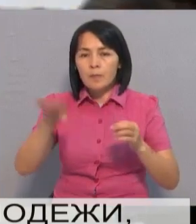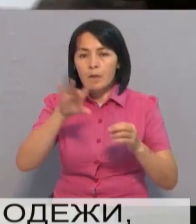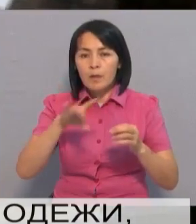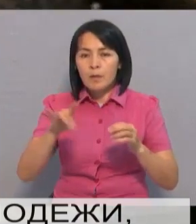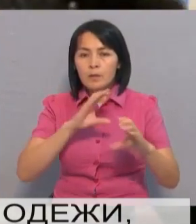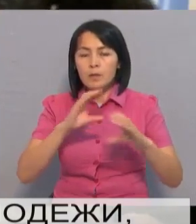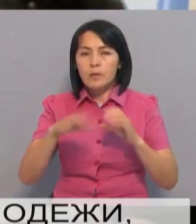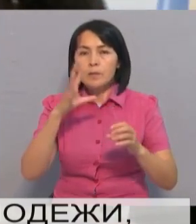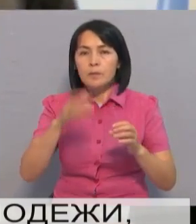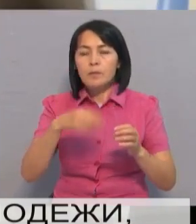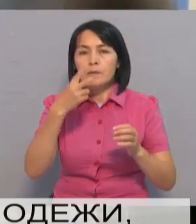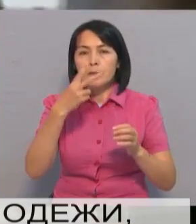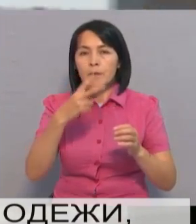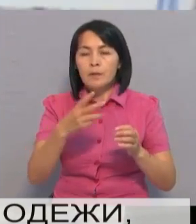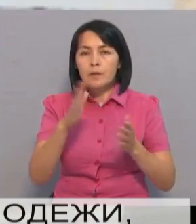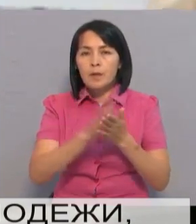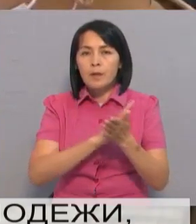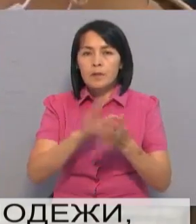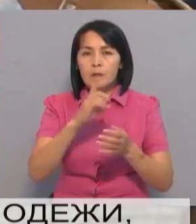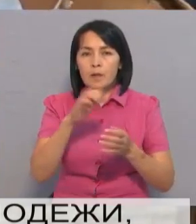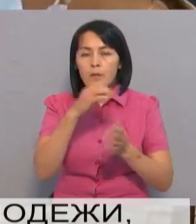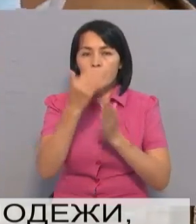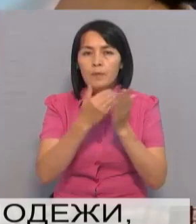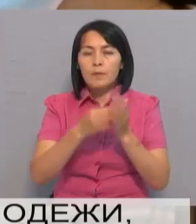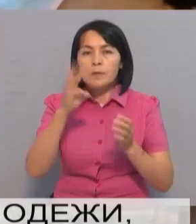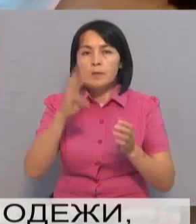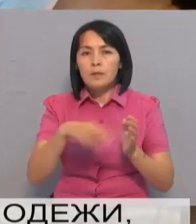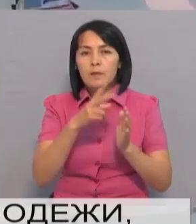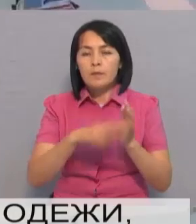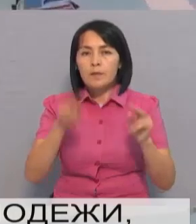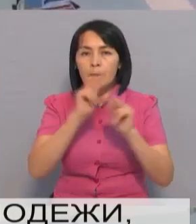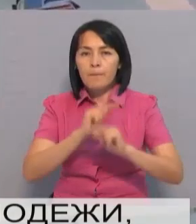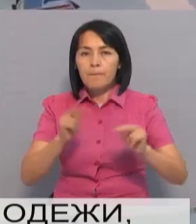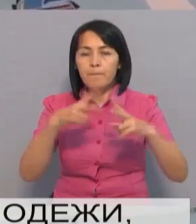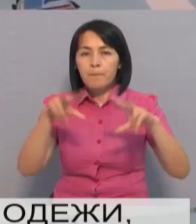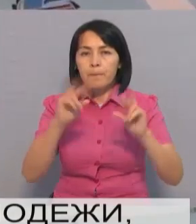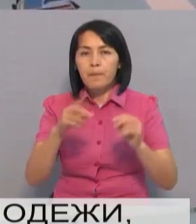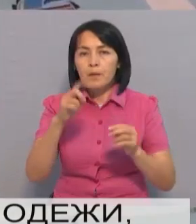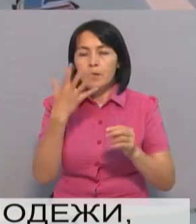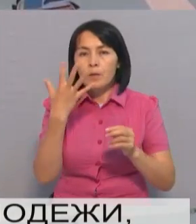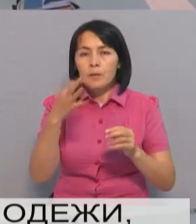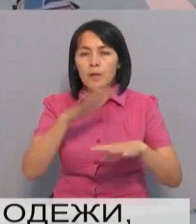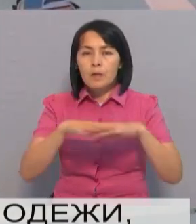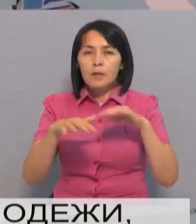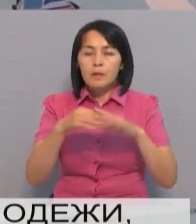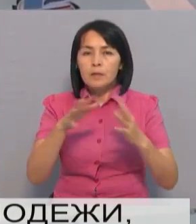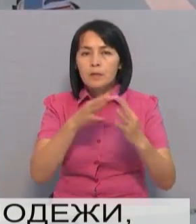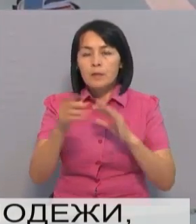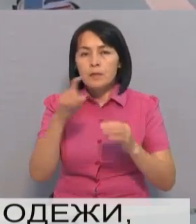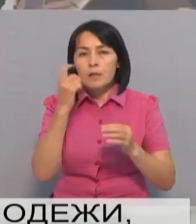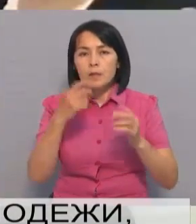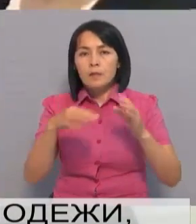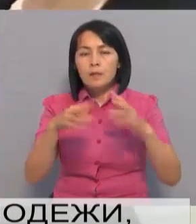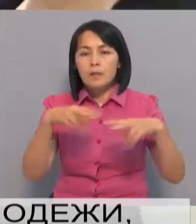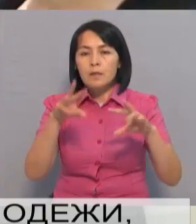университетам выделено 592 гранта по программе СИРПН, 380 на педагогические специальности, 105 на технические и сельскохозяйственные